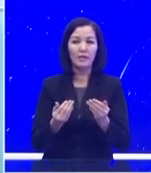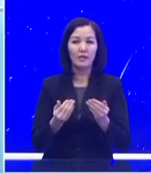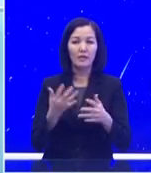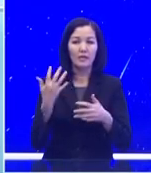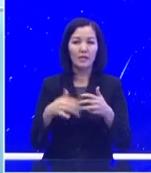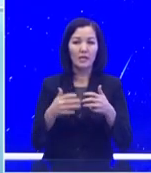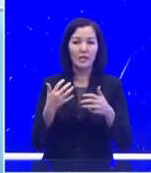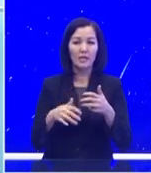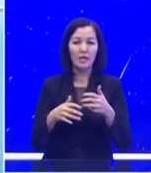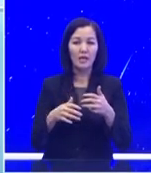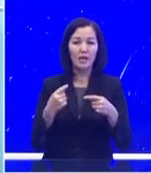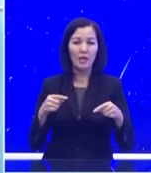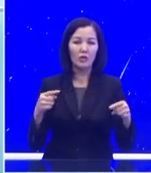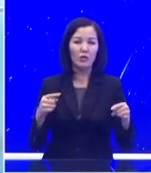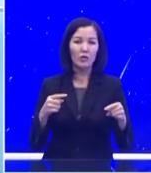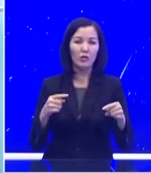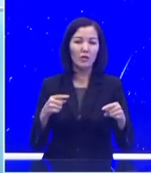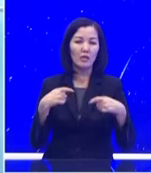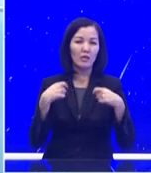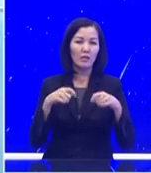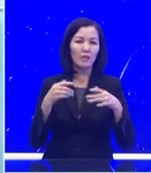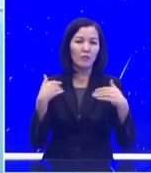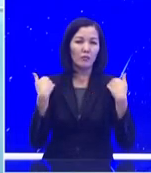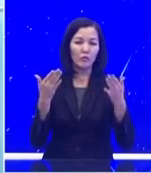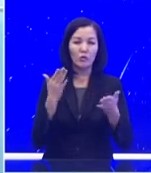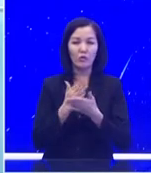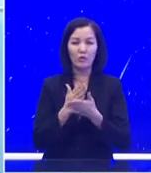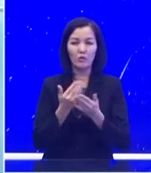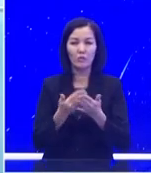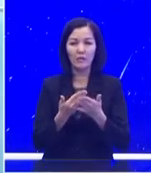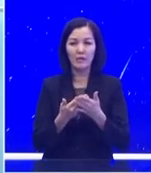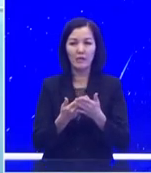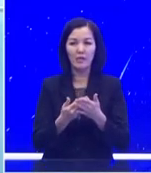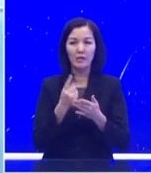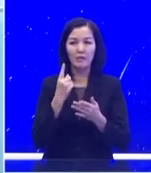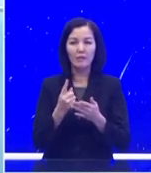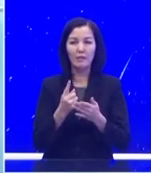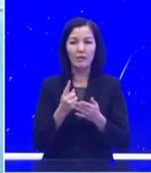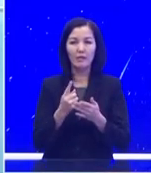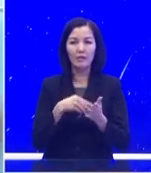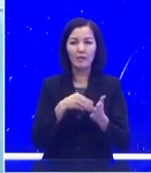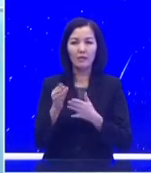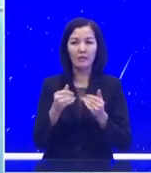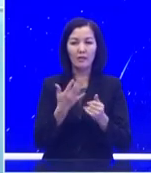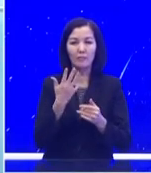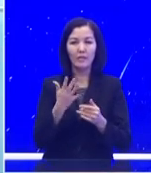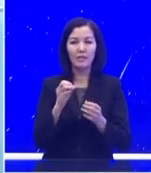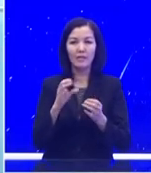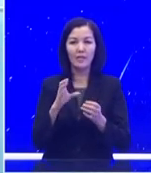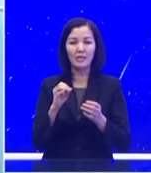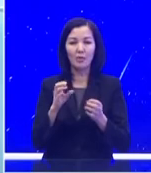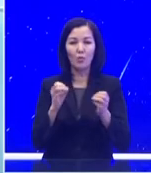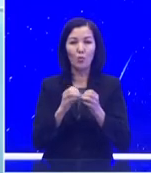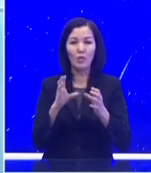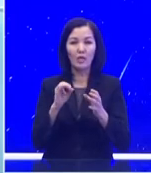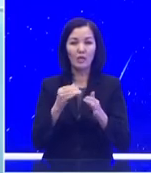келіп, әртүрлі баға бізге ұсыныс жасап отыр. Мысалы, бір шикізаттың бағасы 5 есеге артып отыр, 10 есеге